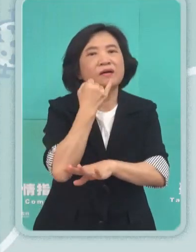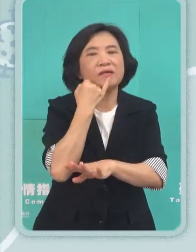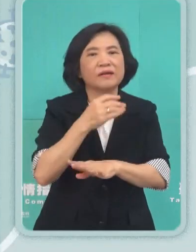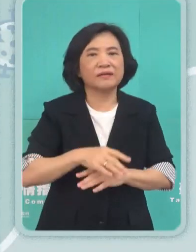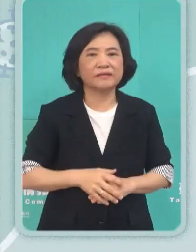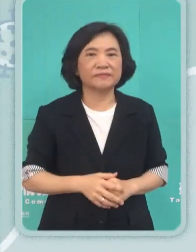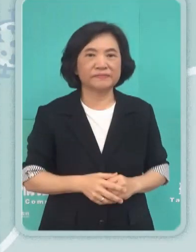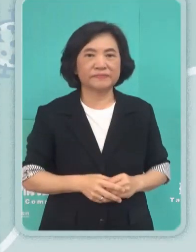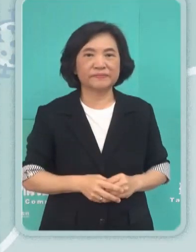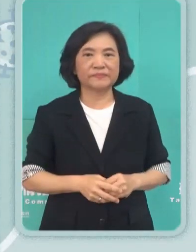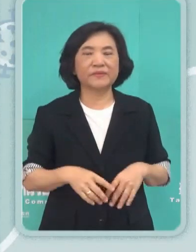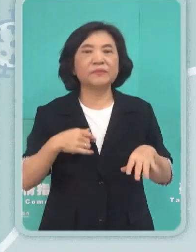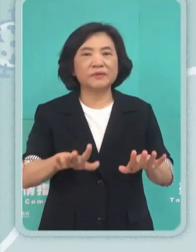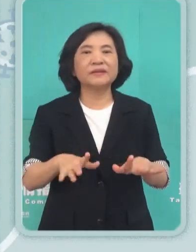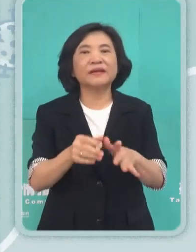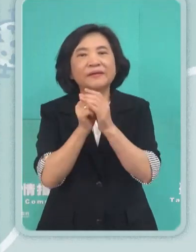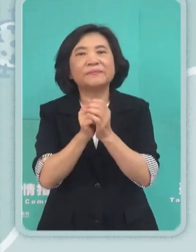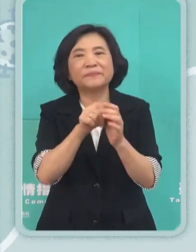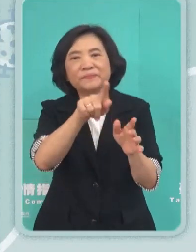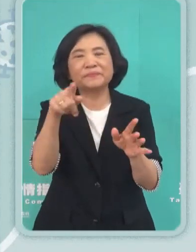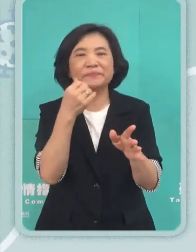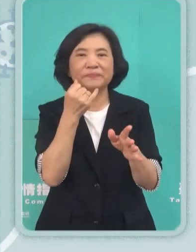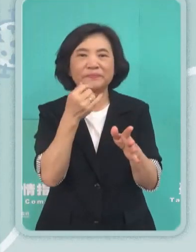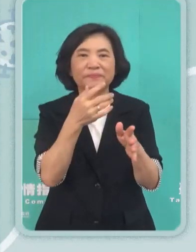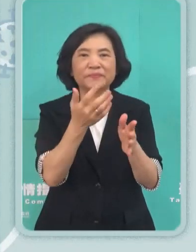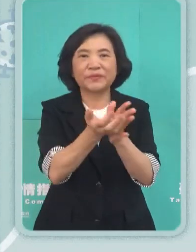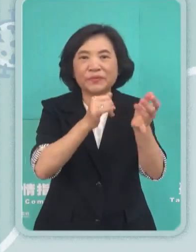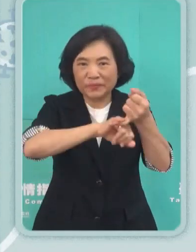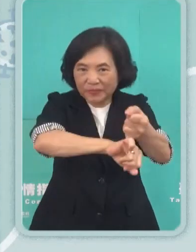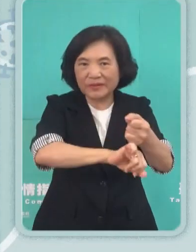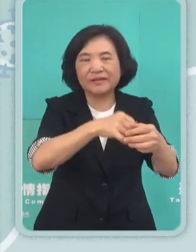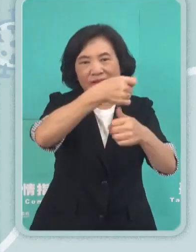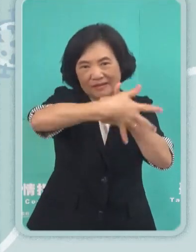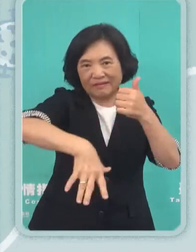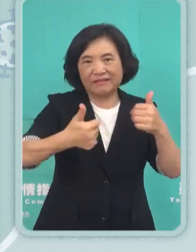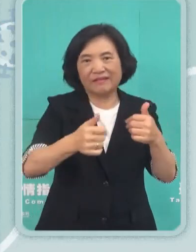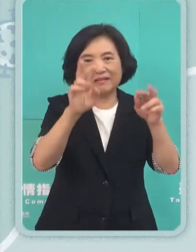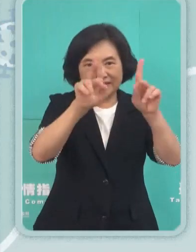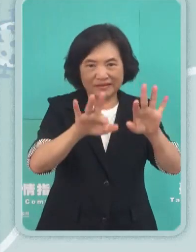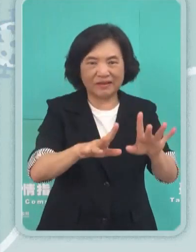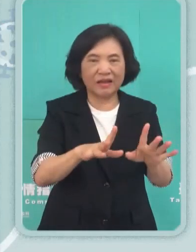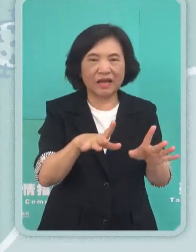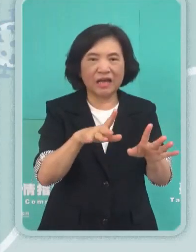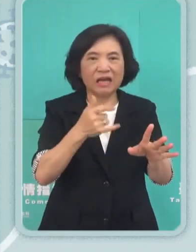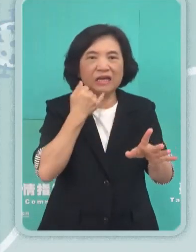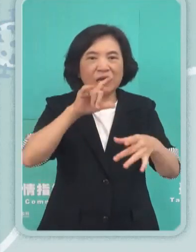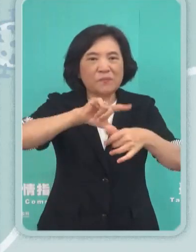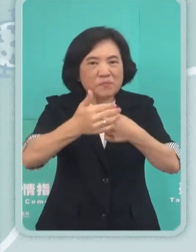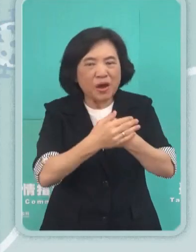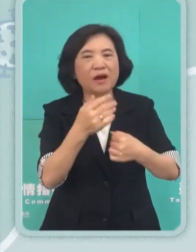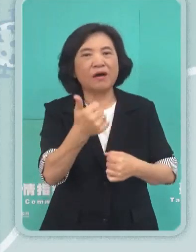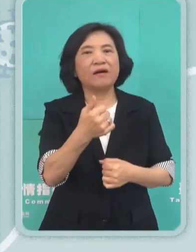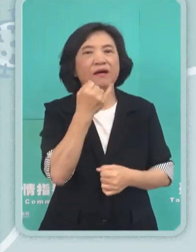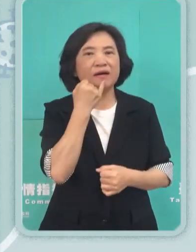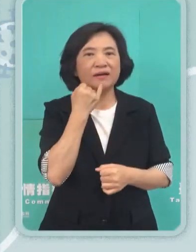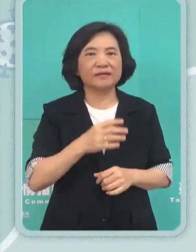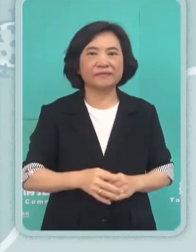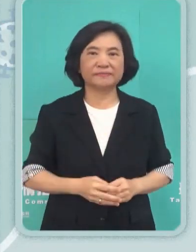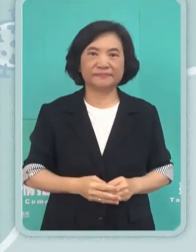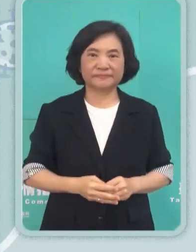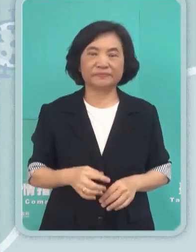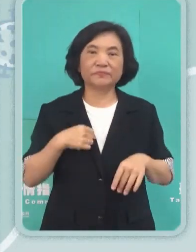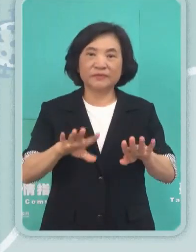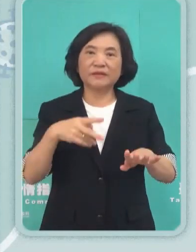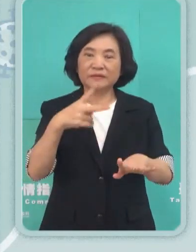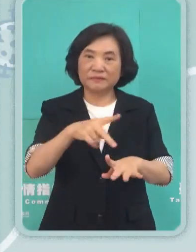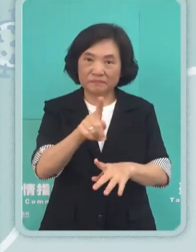大家，你知道哈，用预约的系统，因为这个可以让我们省掉很多很多的麻烦呢。哦，所以请大家